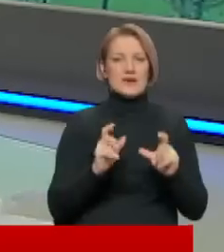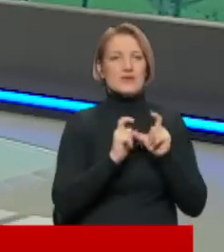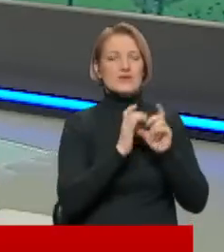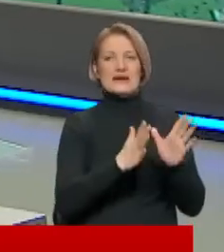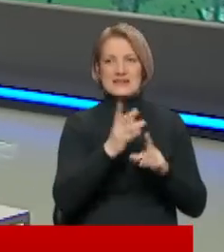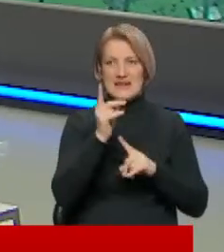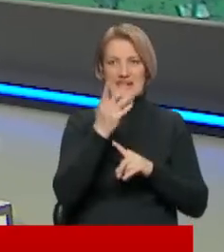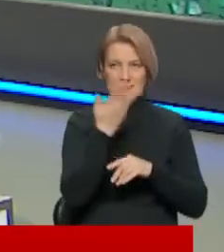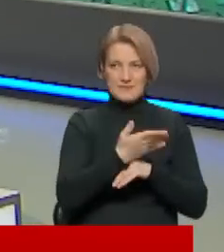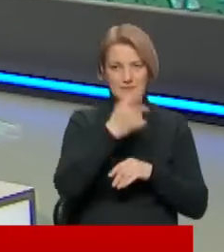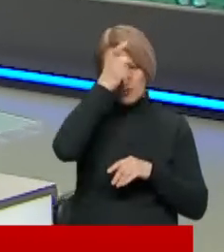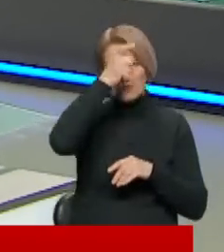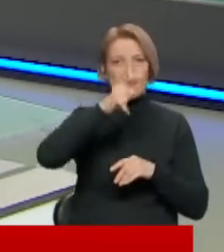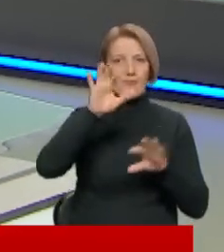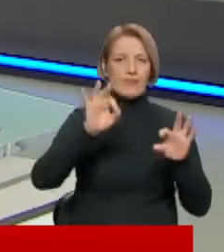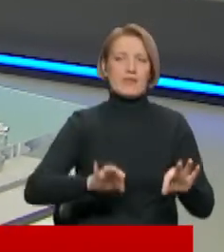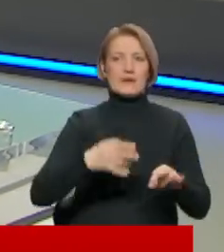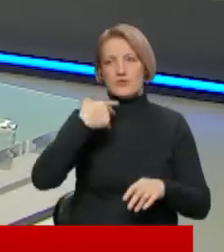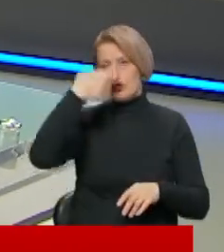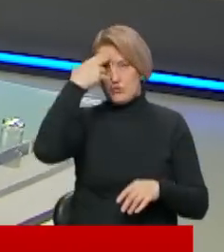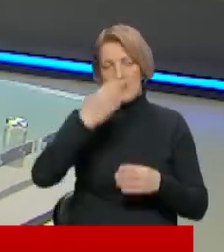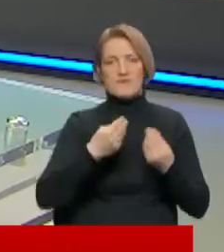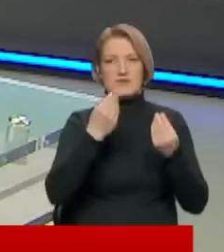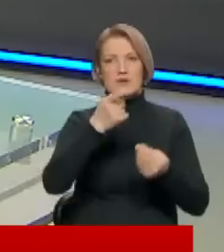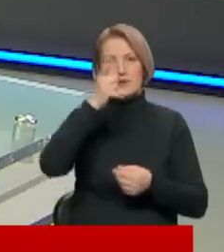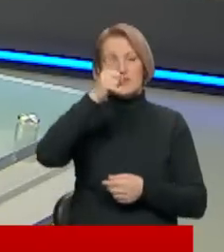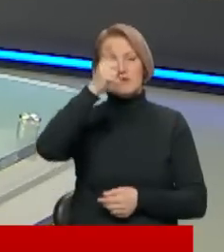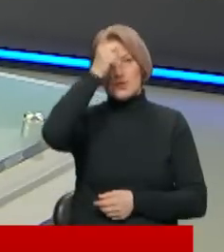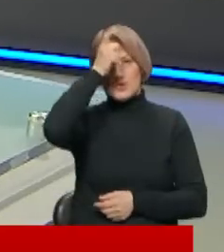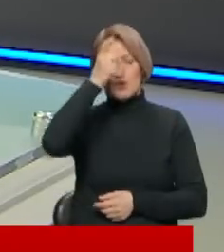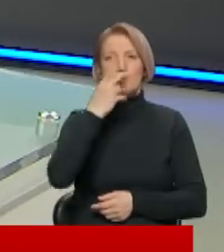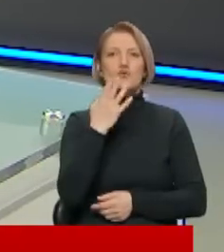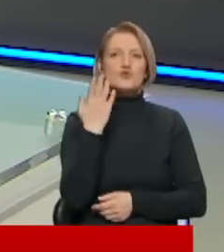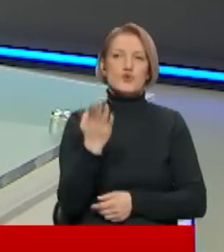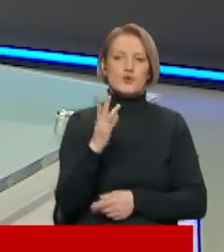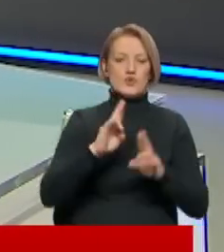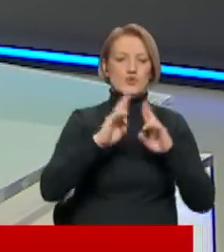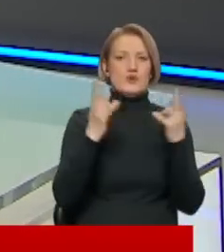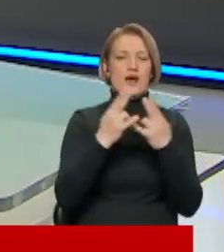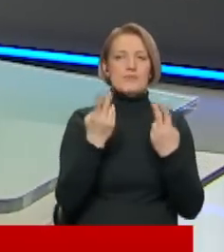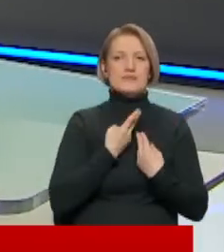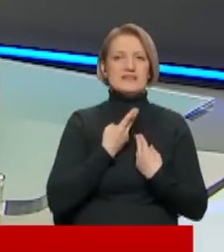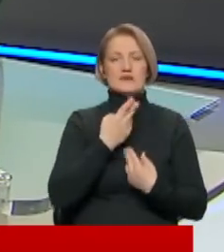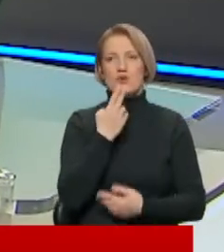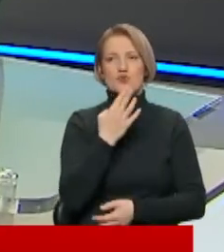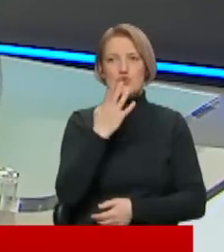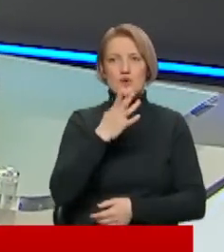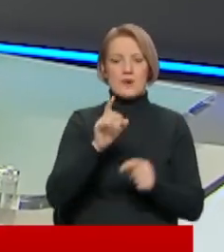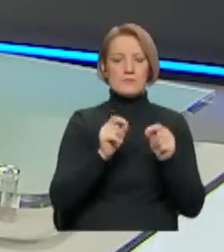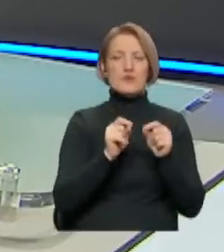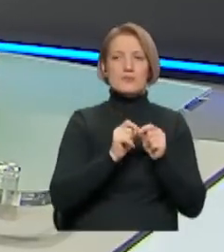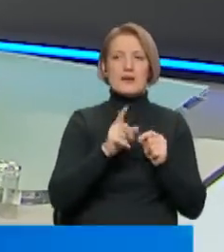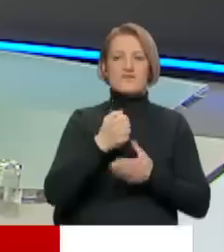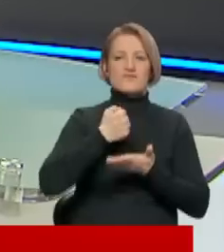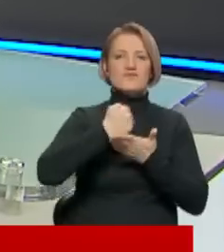İlker Karagöz Türkiye'den başlayalım yine Cuma günü vermiştik dünya bir türkü konuşuyordu yine dünya bizi konuşuyor Bloomberg Amerika merkezli